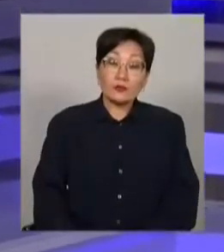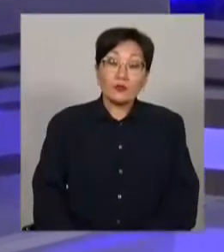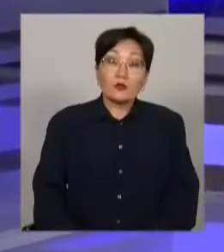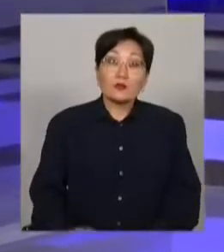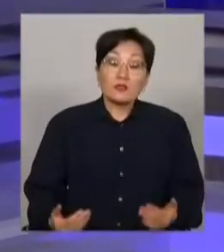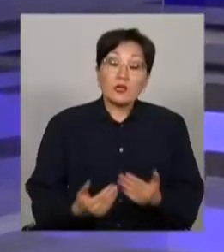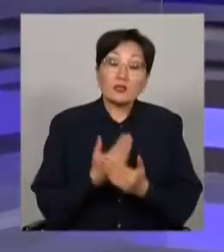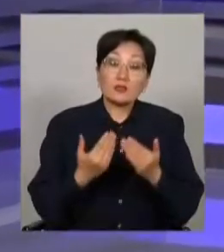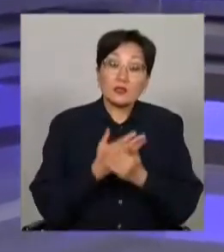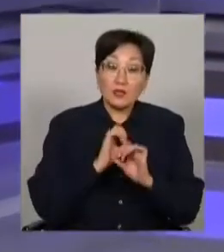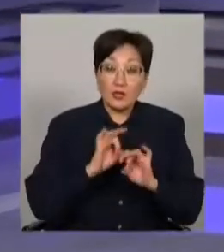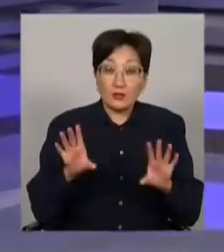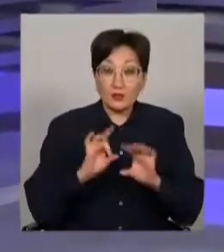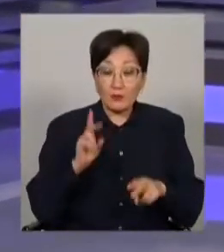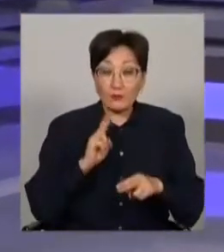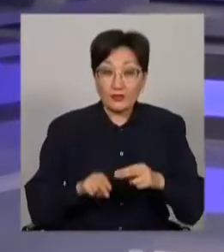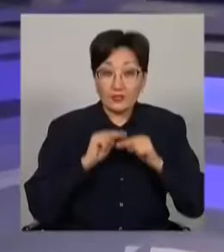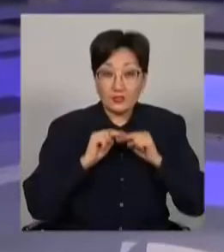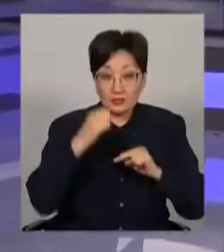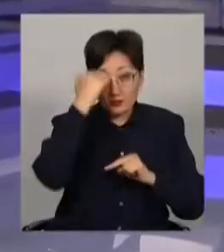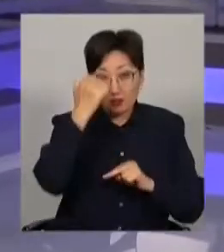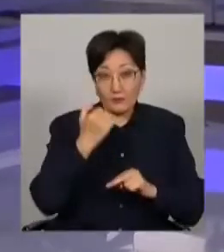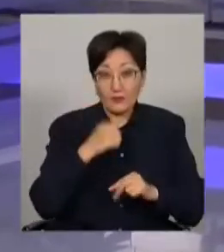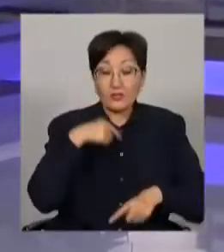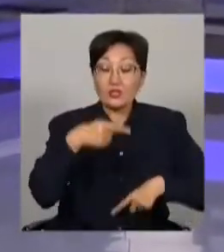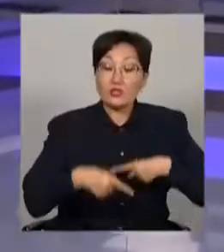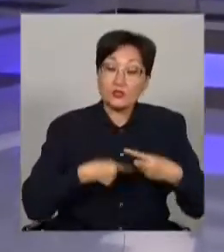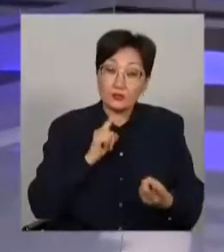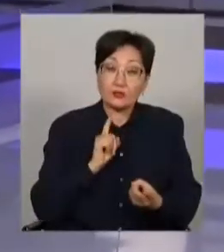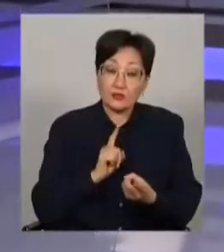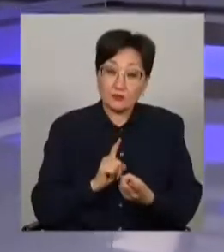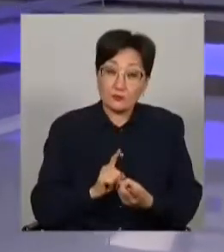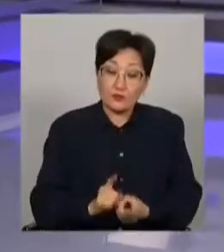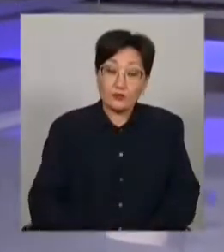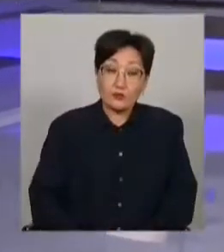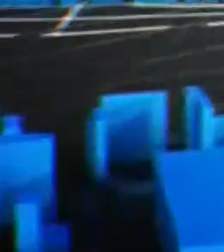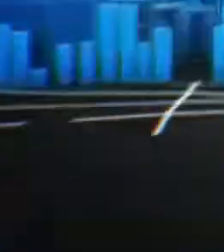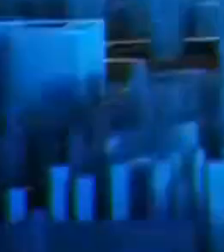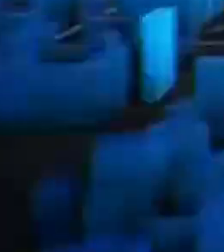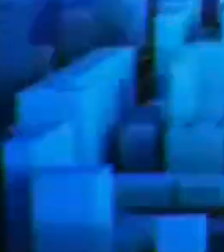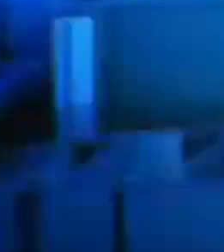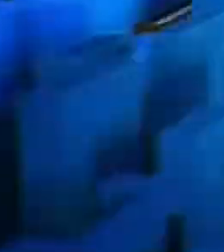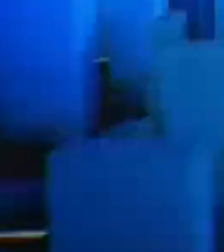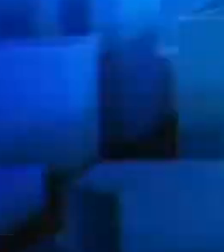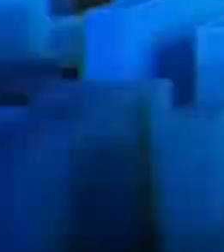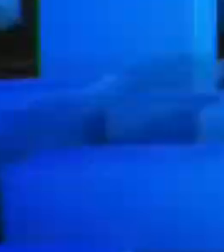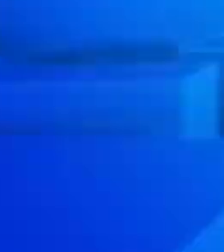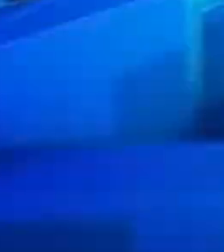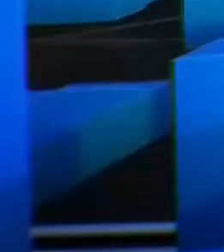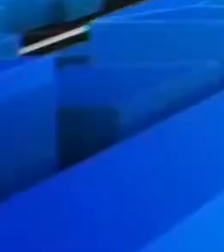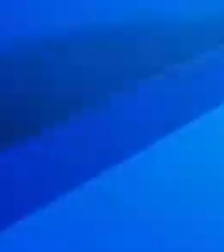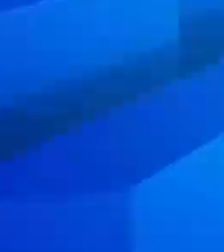Қадірлі көрермен, осымен бүгін келіп түскен ақпар легі тәмәм. Біз өздеріңізбен қоштасамыз. Аман, сау болыңыздар.